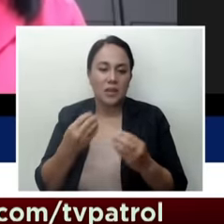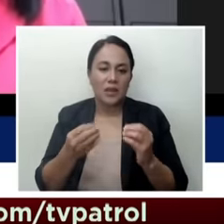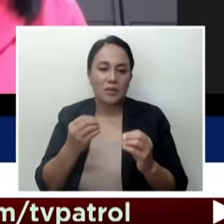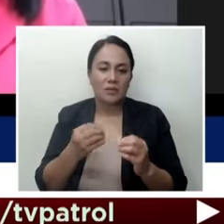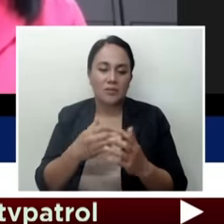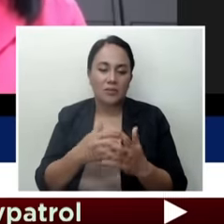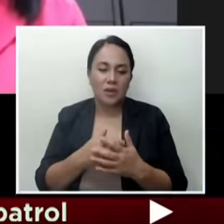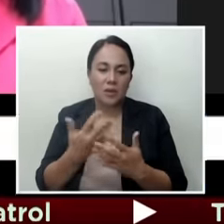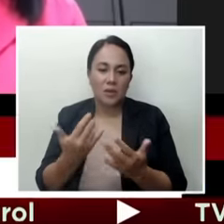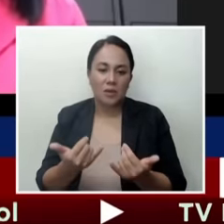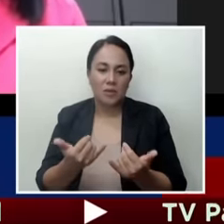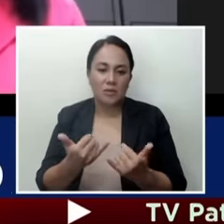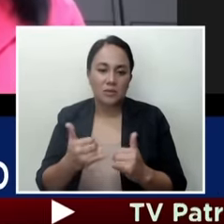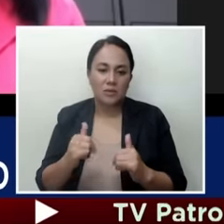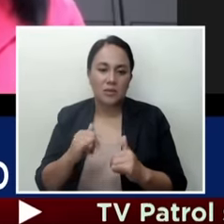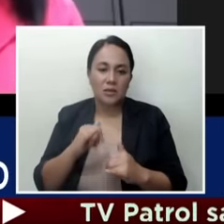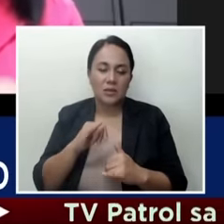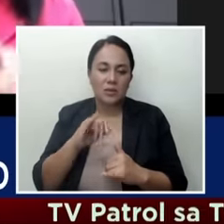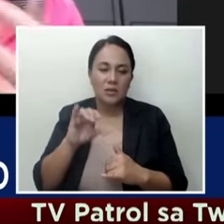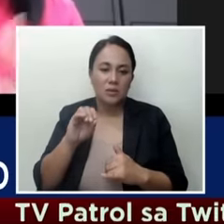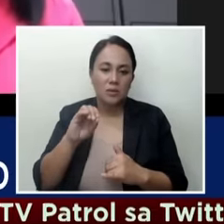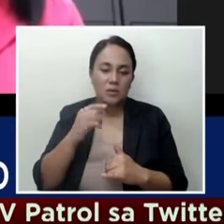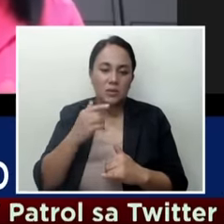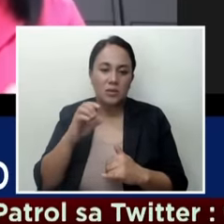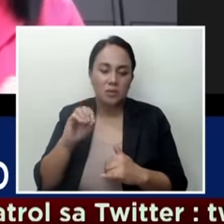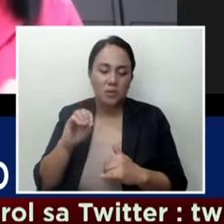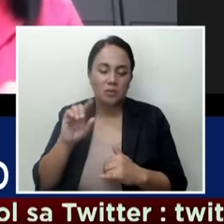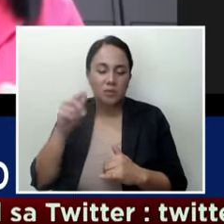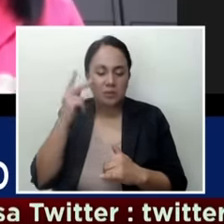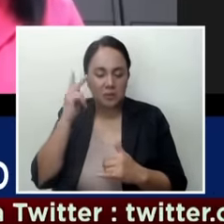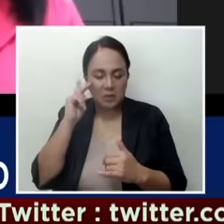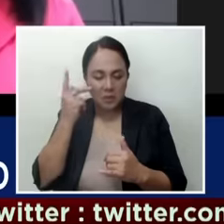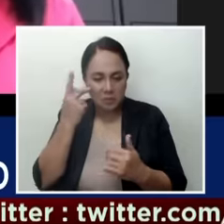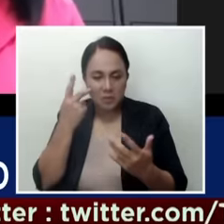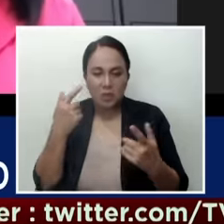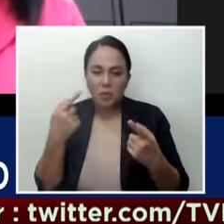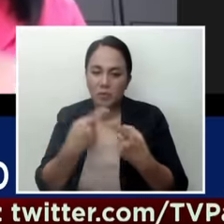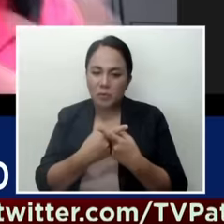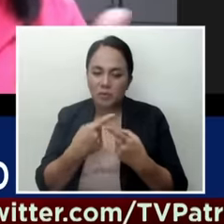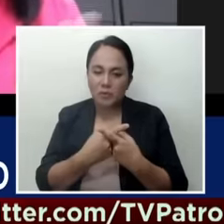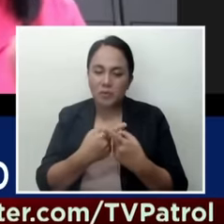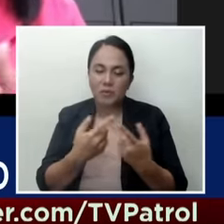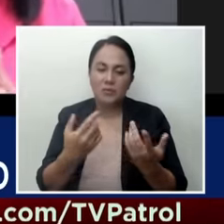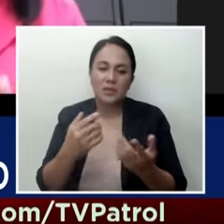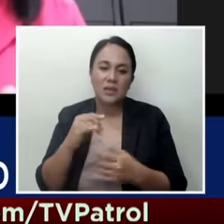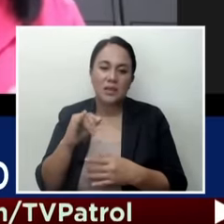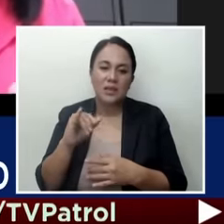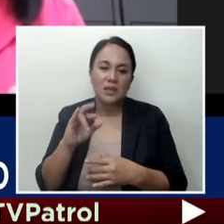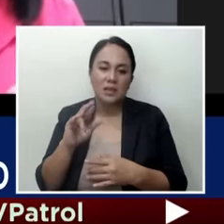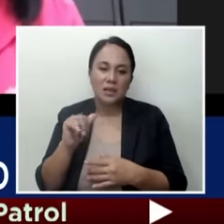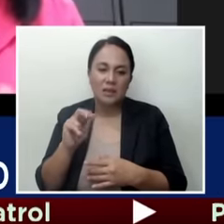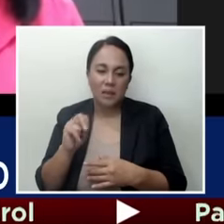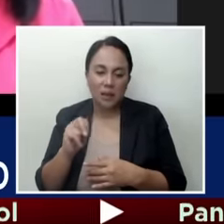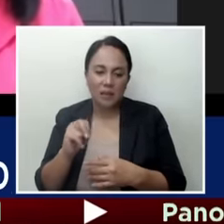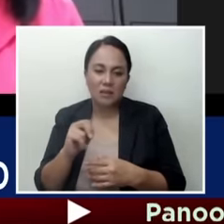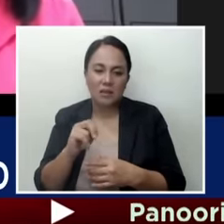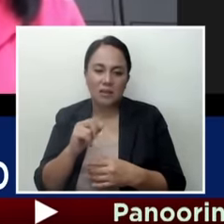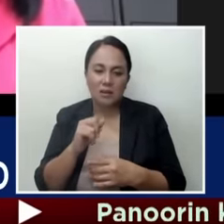na nandyan pa rin yung geopolitical conflict, yung appeal ni Iran na wag magkaroon ng